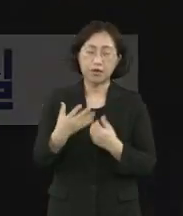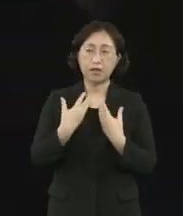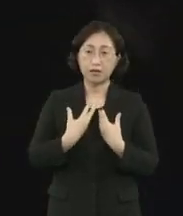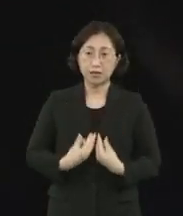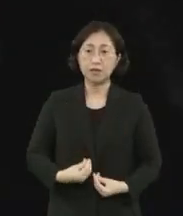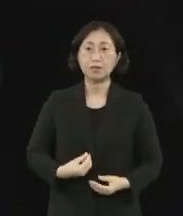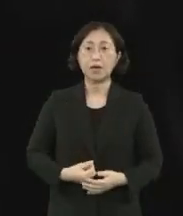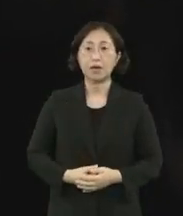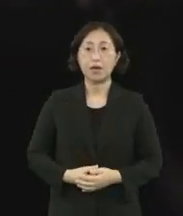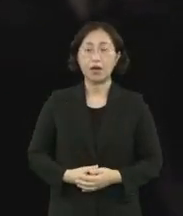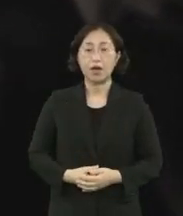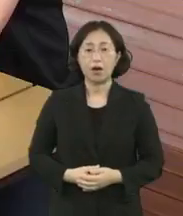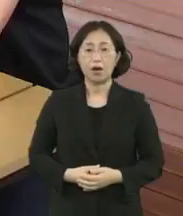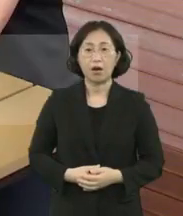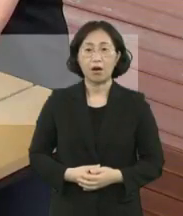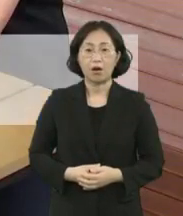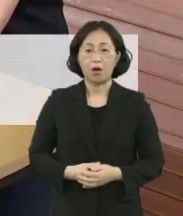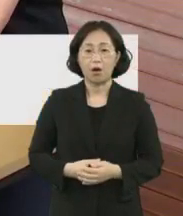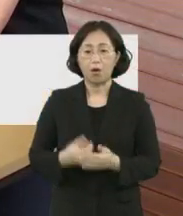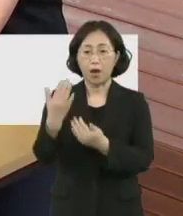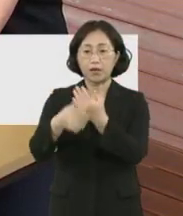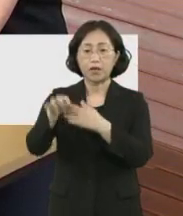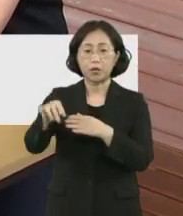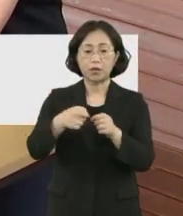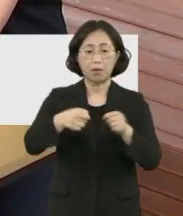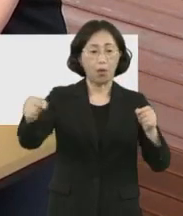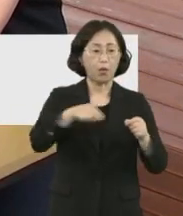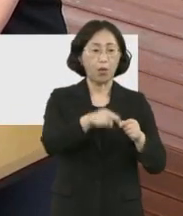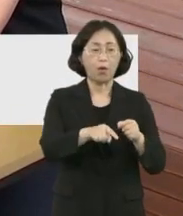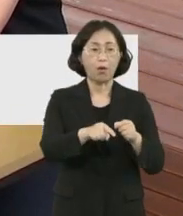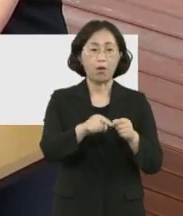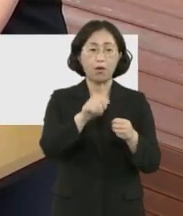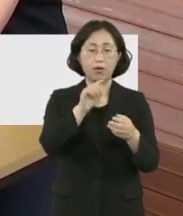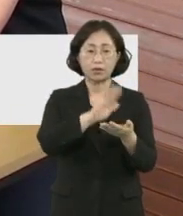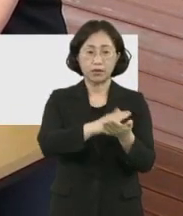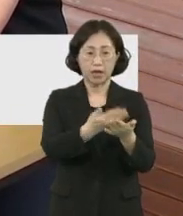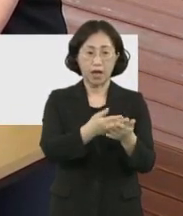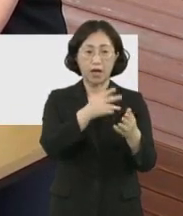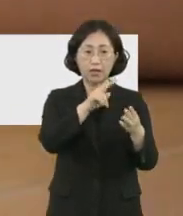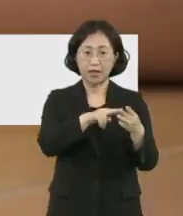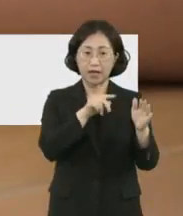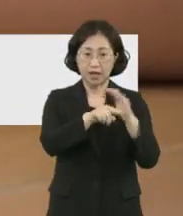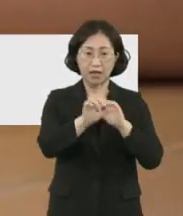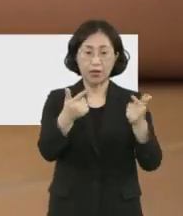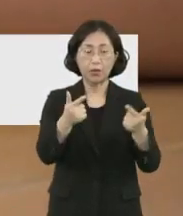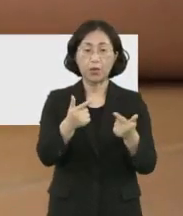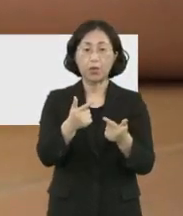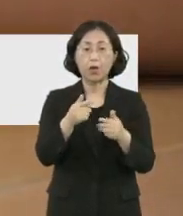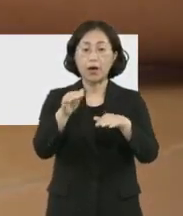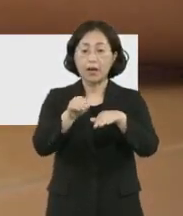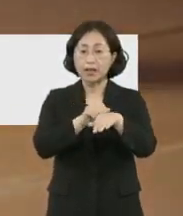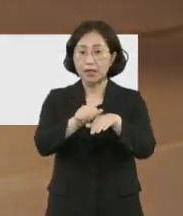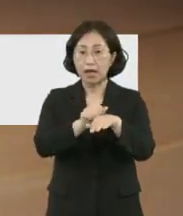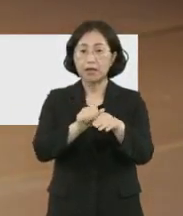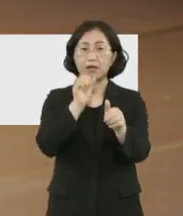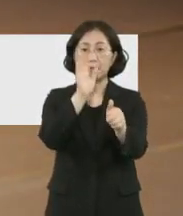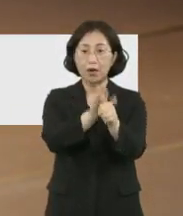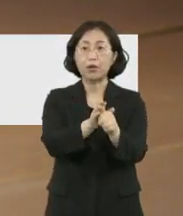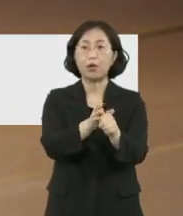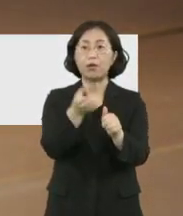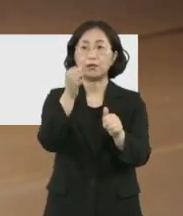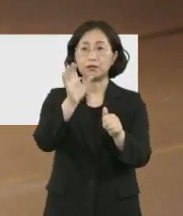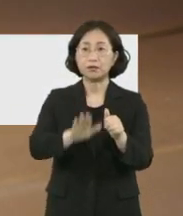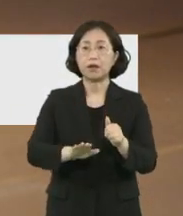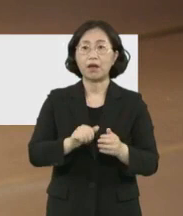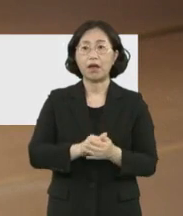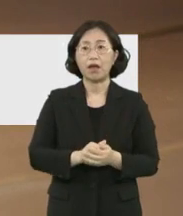가장 멀리 떨어져 있는 상황에서도 서비스센터를 가지 않고 새 차를 맡겼는데 저는 한 경적이 130 정도 나왔고요.